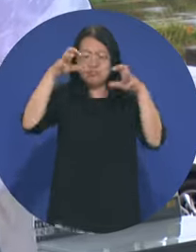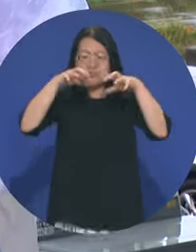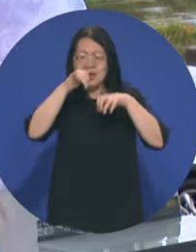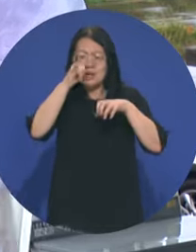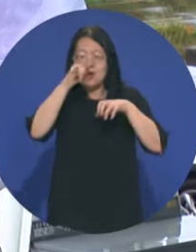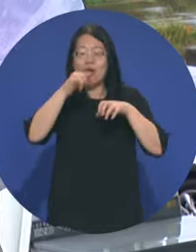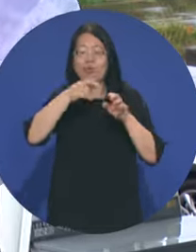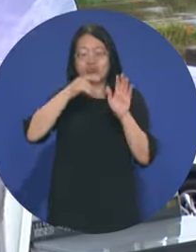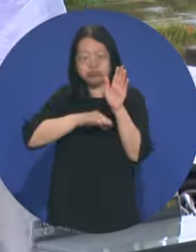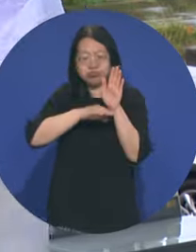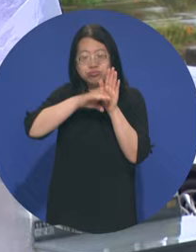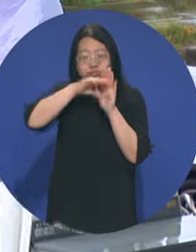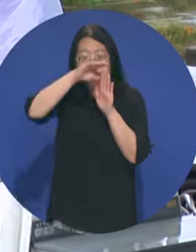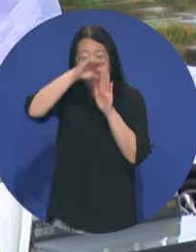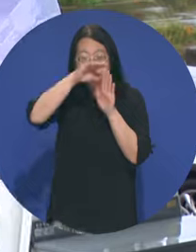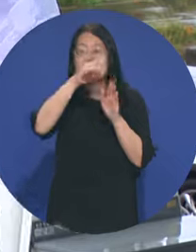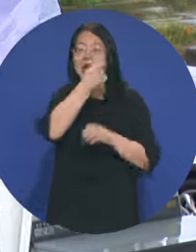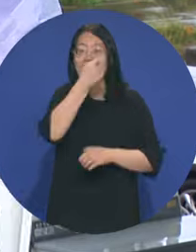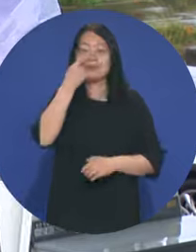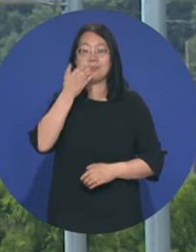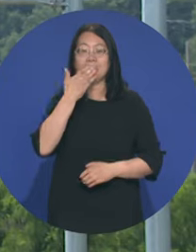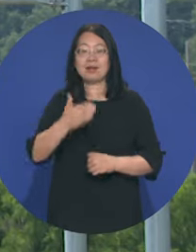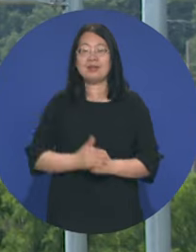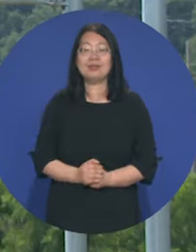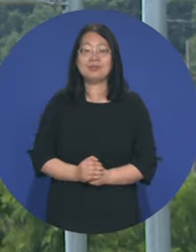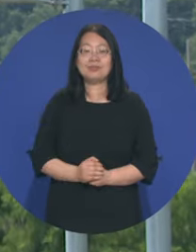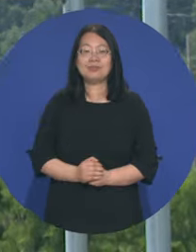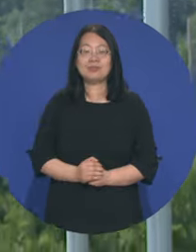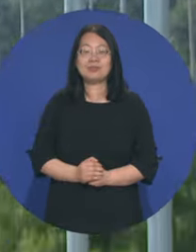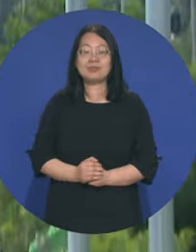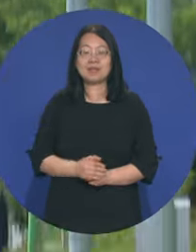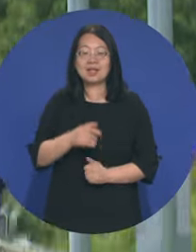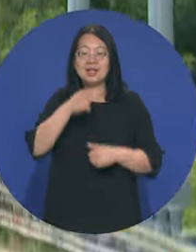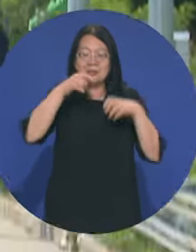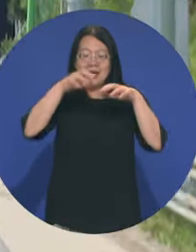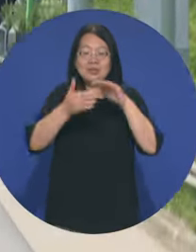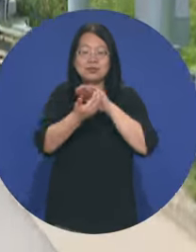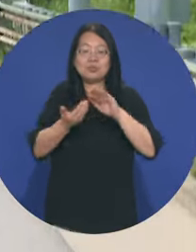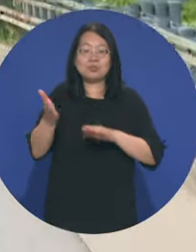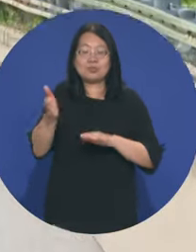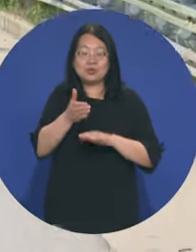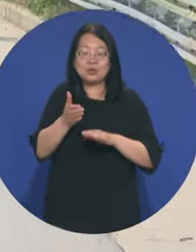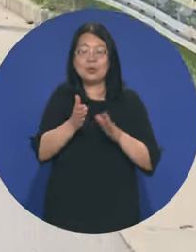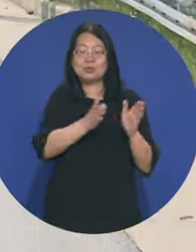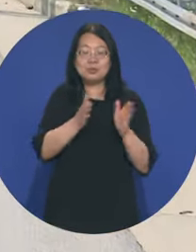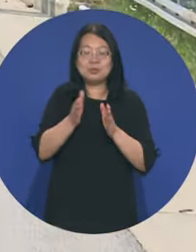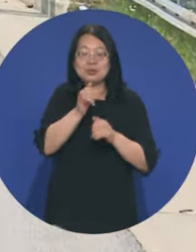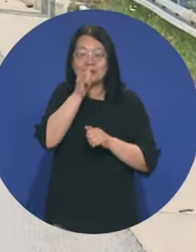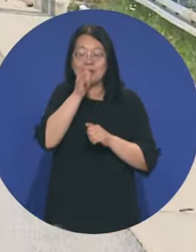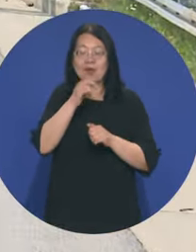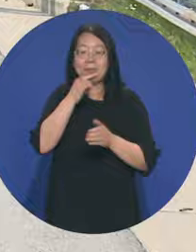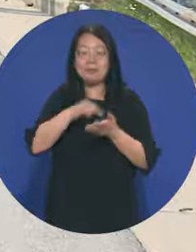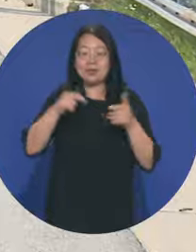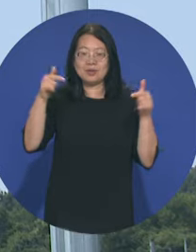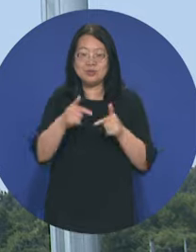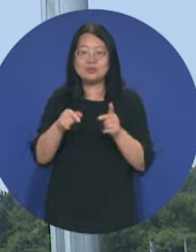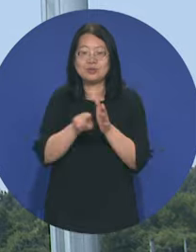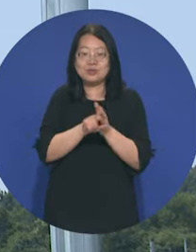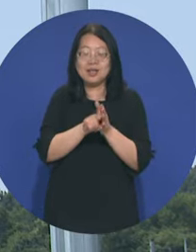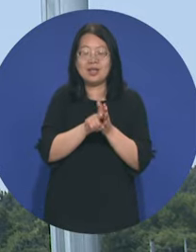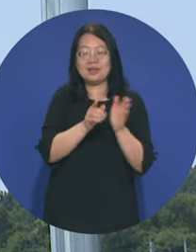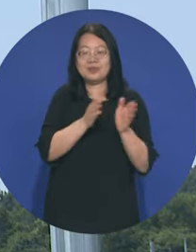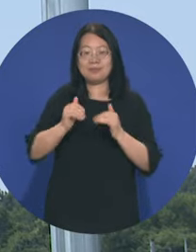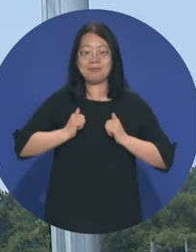봐도 급격히 수위가 올라간 것을 확인할 수 있습니다. 도는 장마 전부터 예방책을 세우고 피해 최소화를 위한 대비에